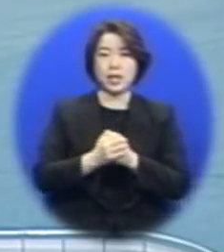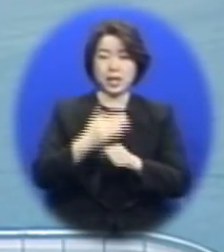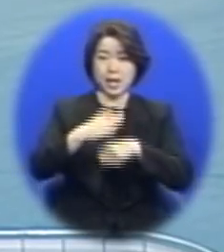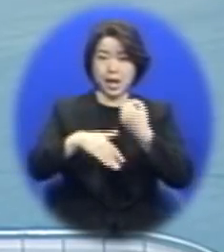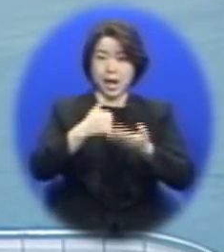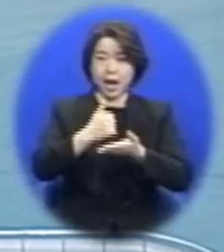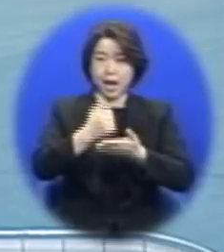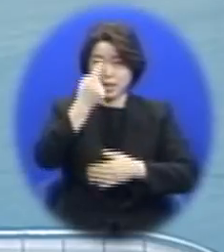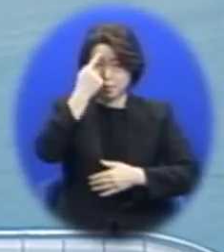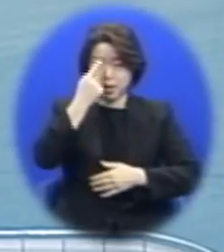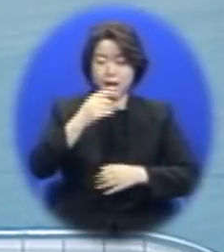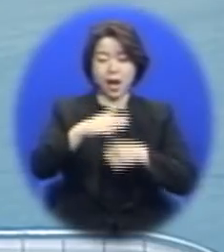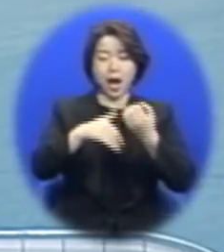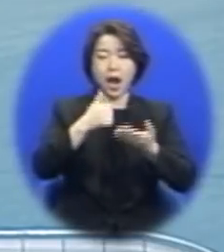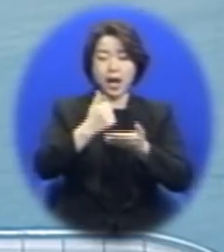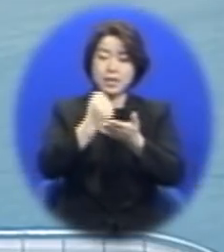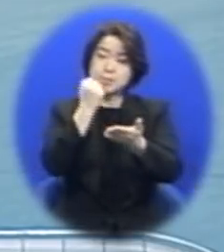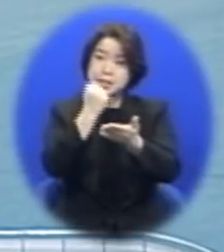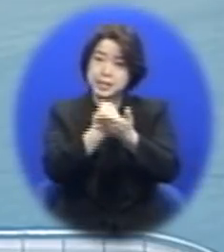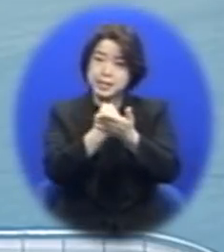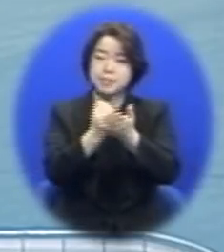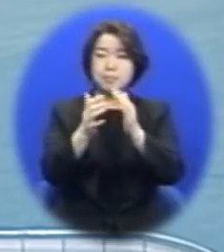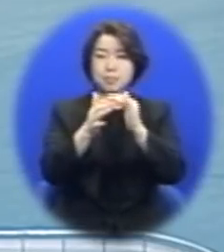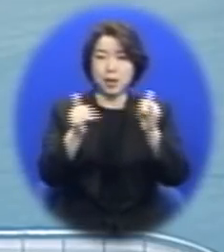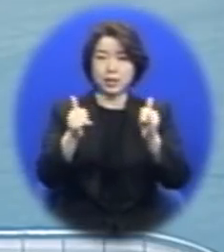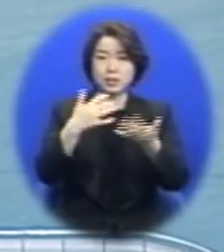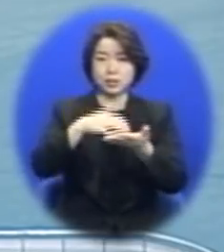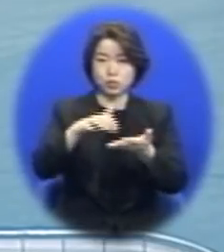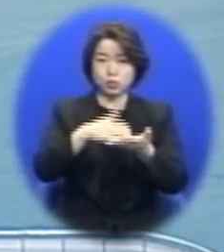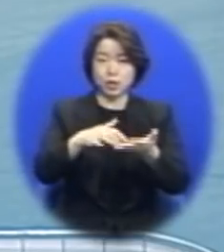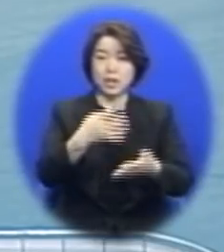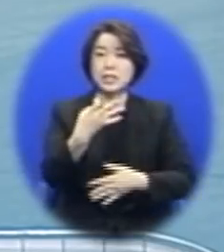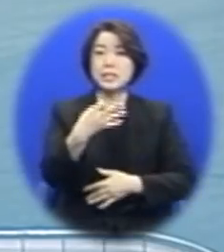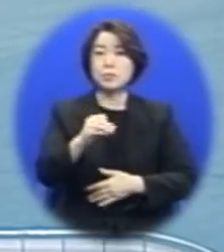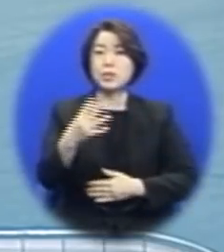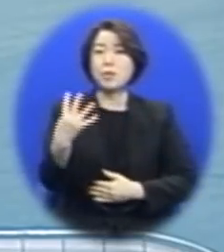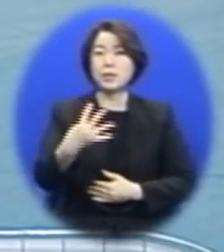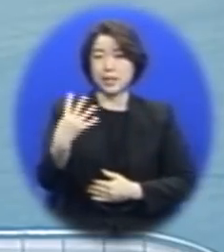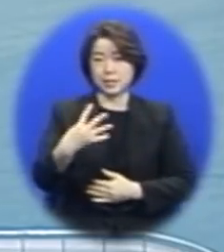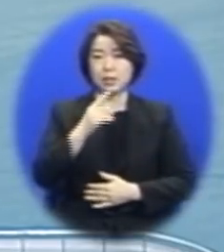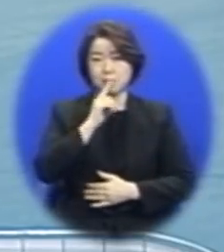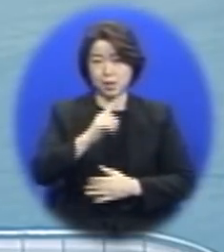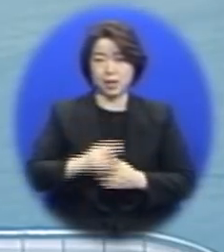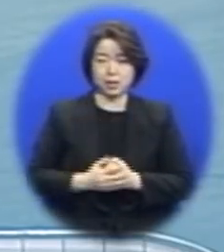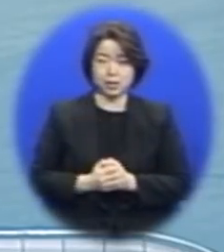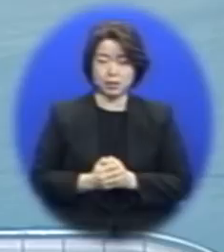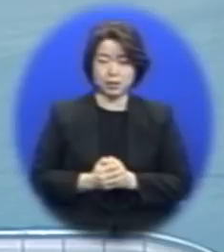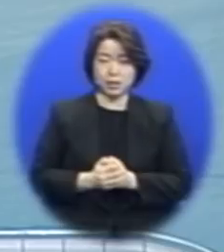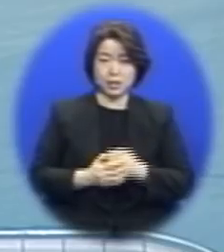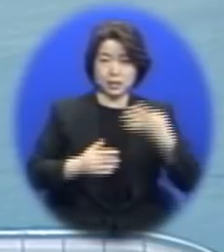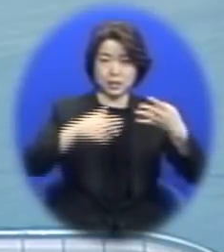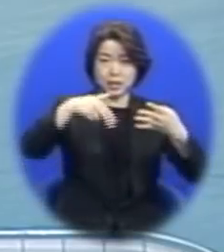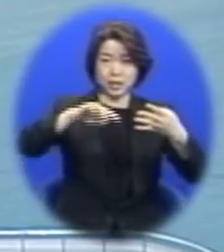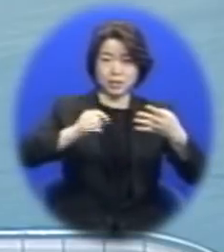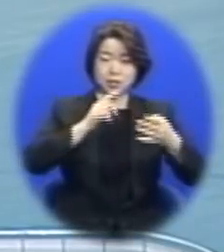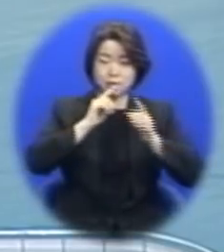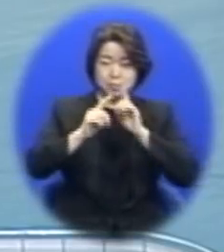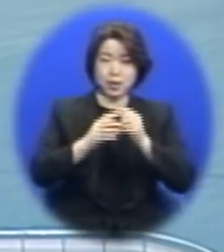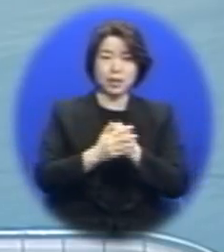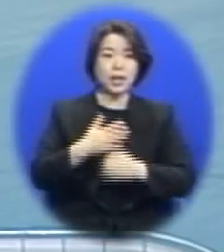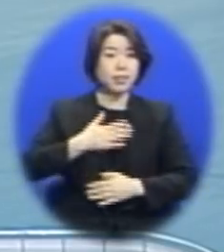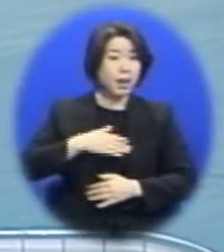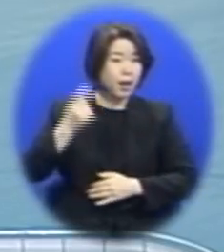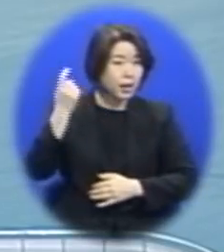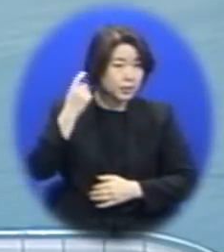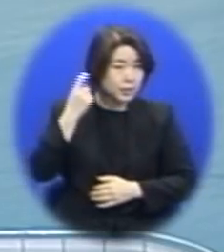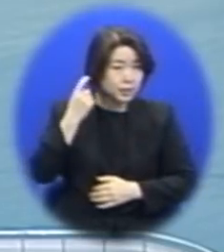인을 받은 사람의 수가 14만 4천 명이라고 했습니다. 4절 말씀해 보면 내가 들은 바로는